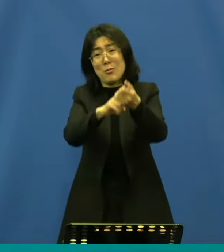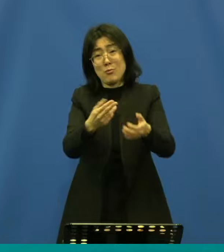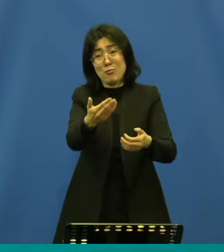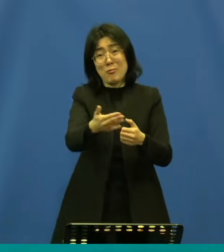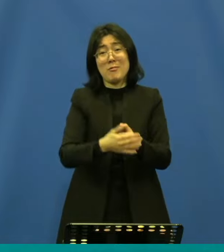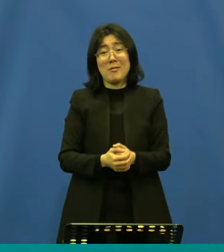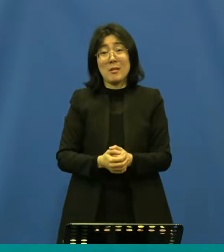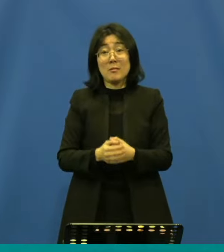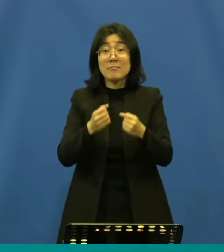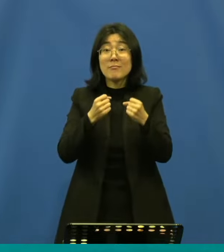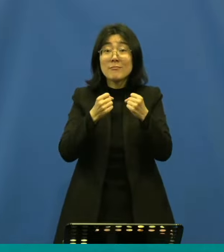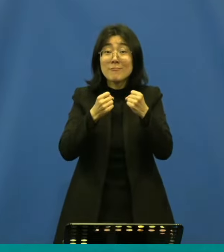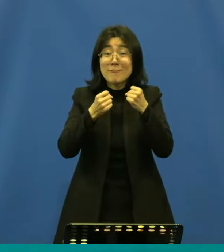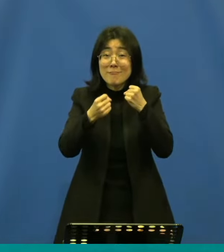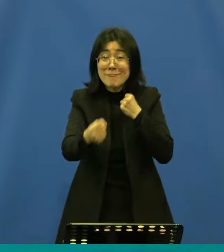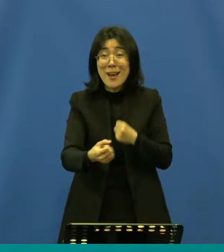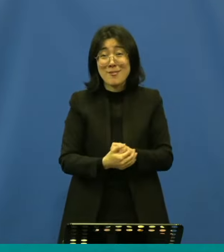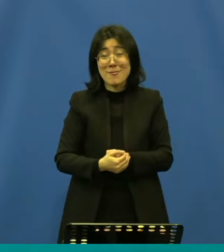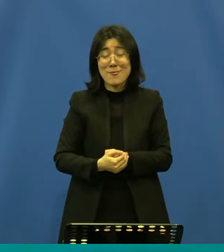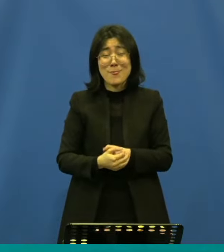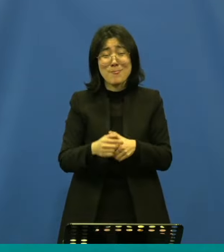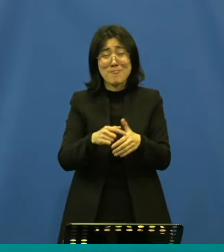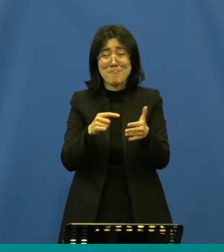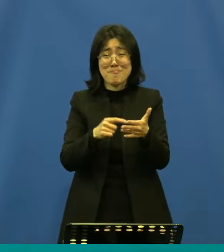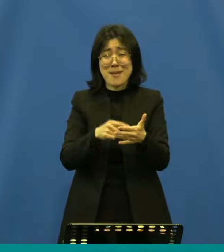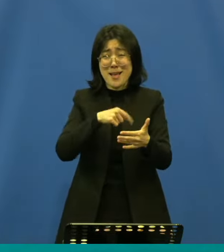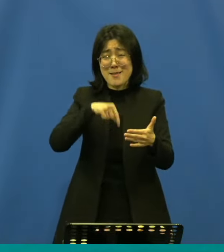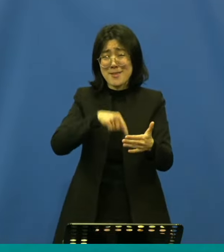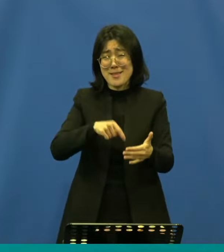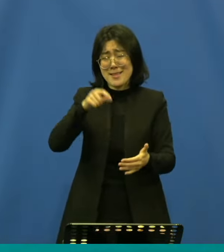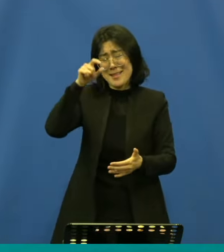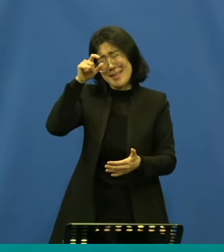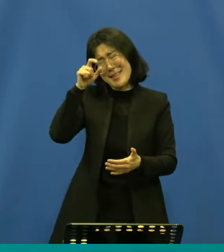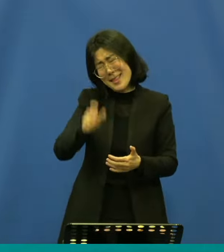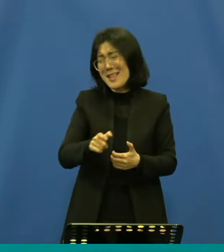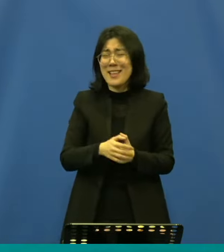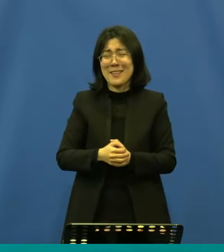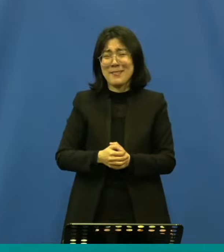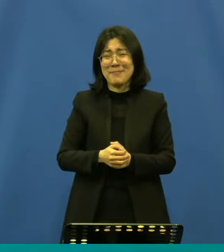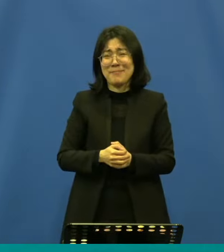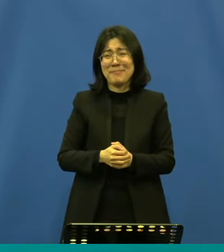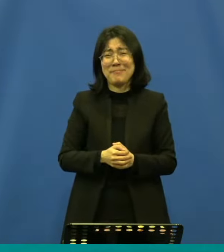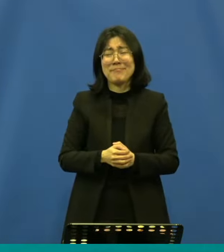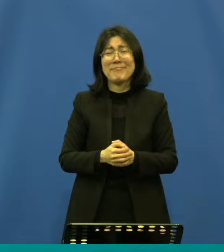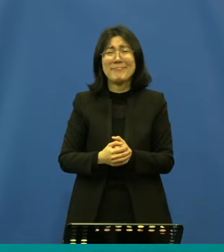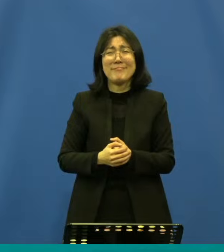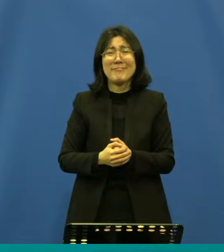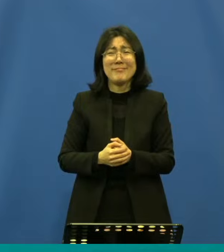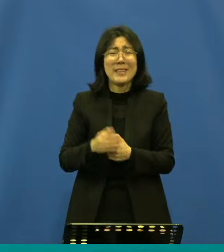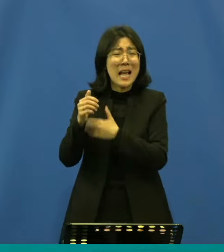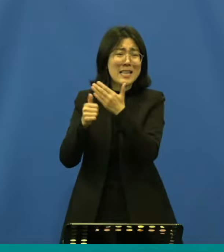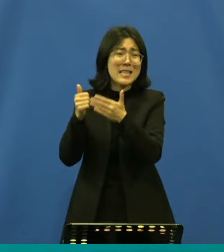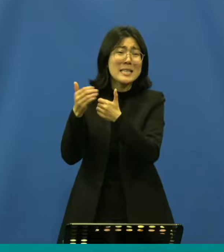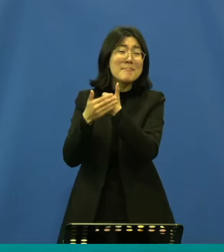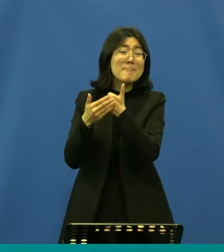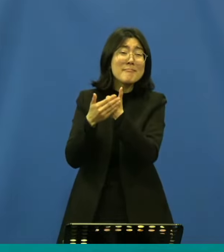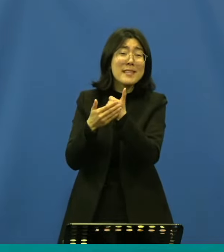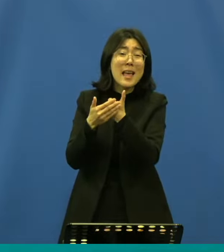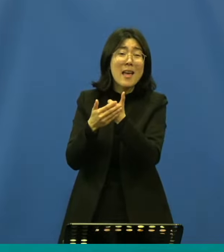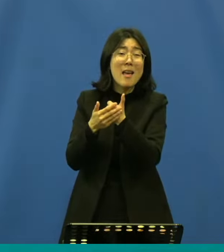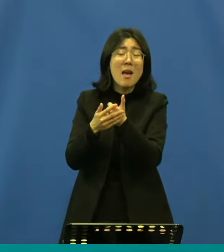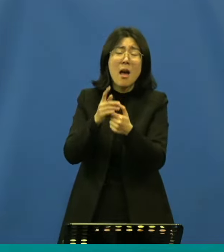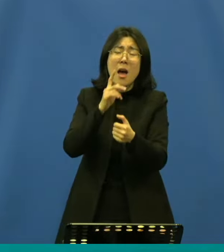그런데 이 요나의 심리 안에는 뭐가 있냐? 이 컴플렉스 안에는 뭐가 있느냐? 이 하나님의 은혜 말로 다